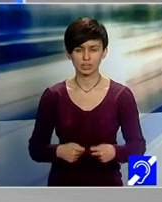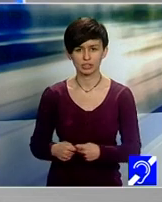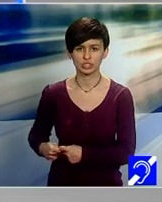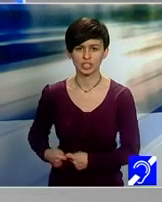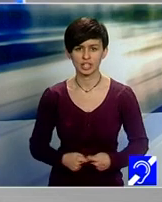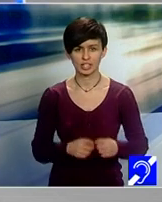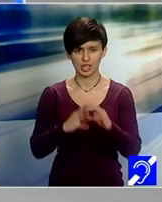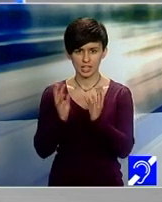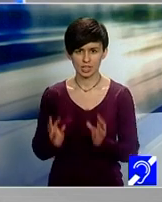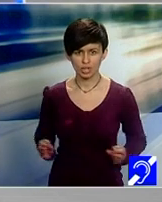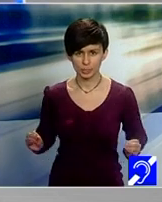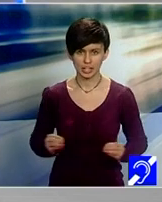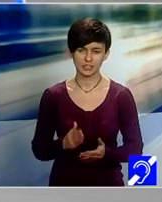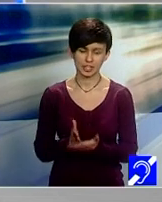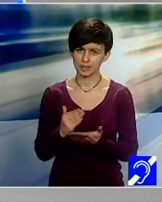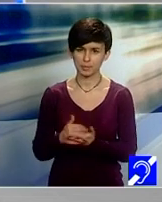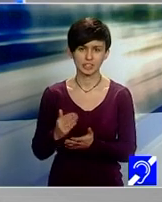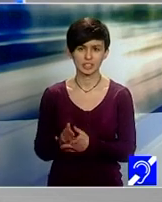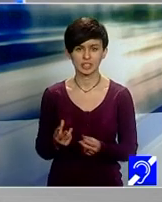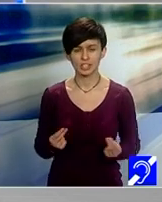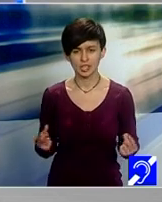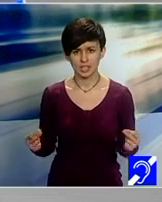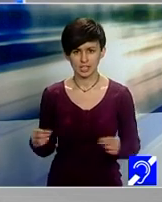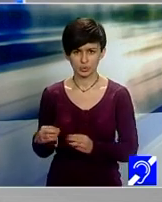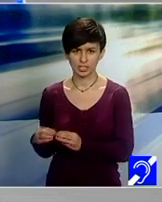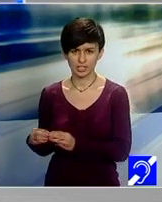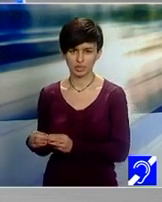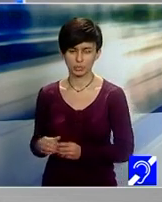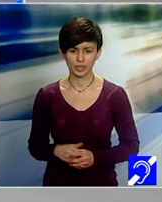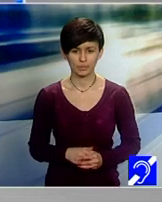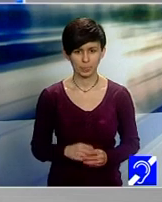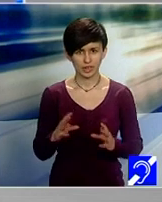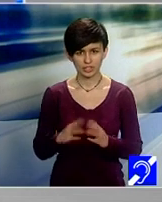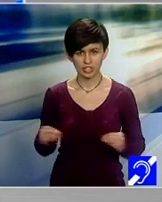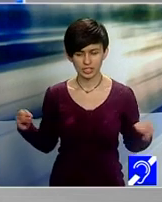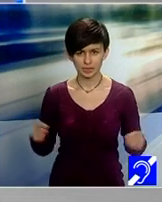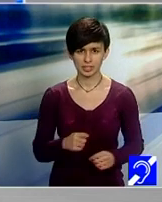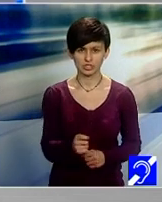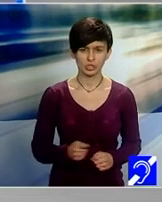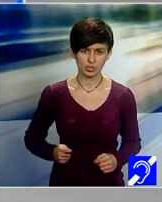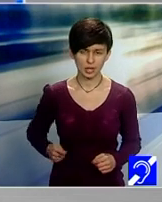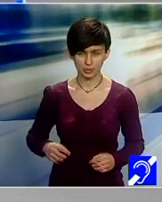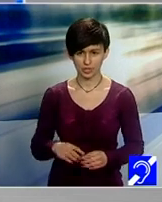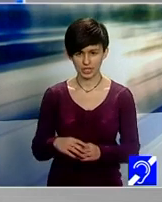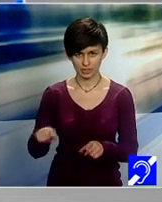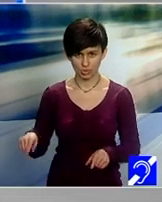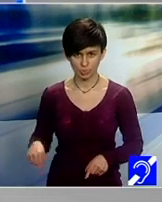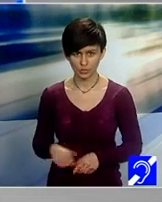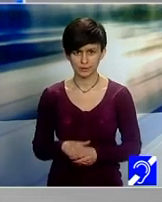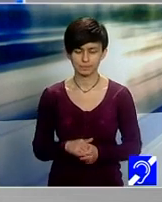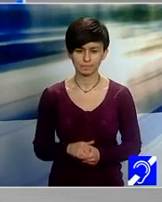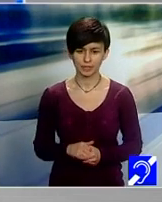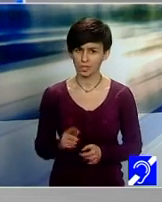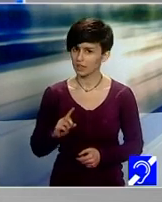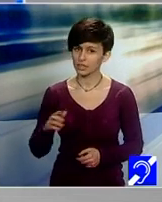românească foarte divizată, care îi lipsește un proiect comun. Nu avem un proiect de țară. Un proiect de